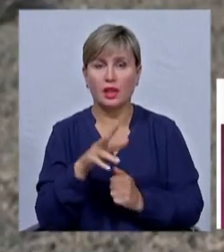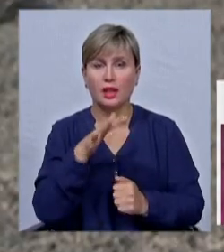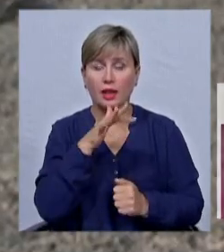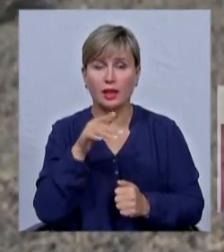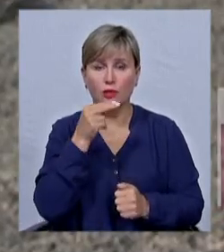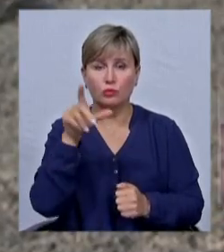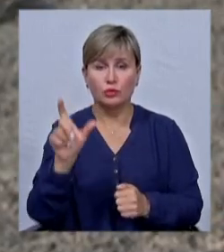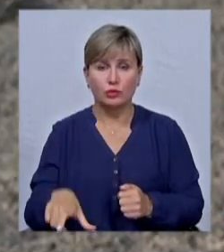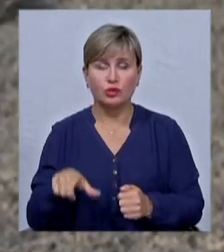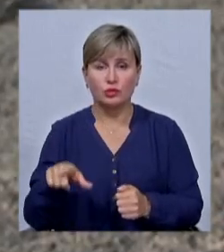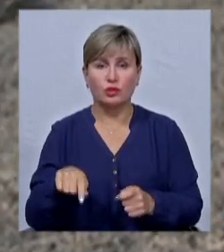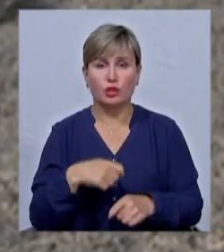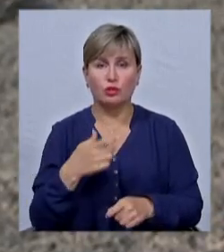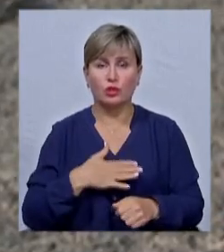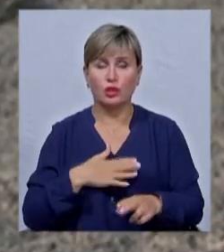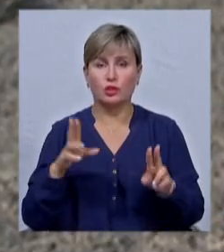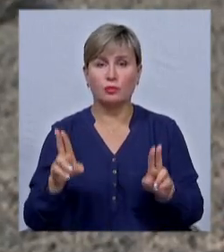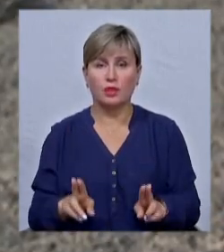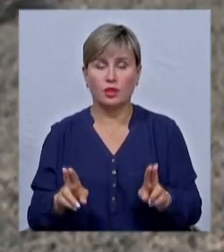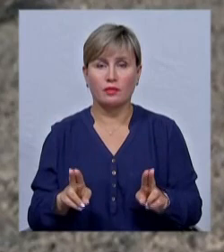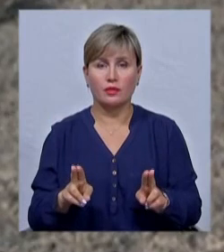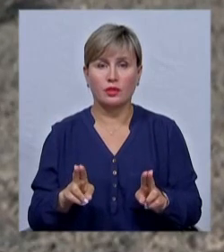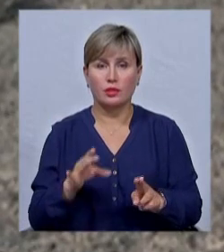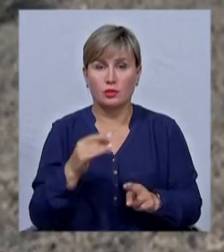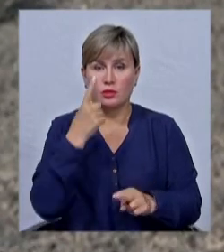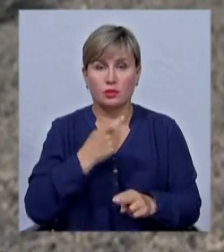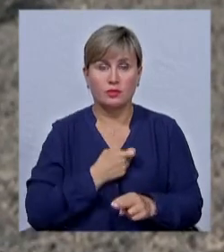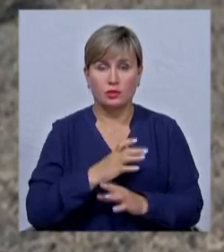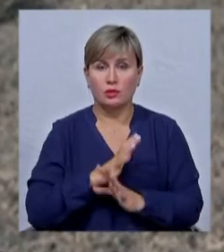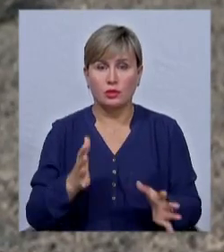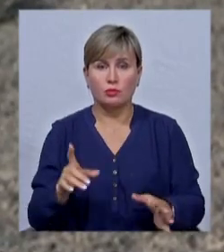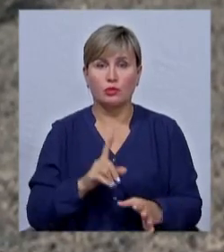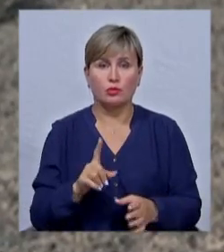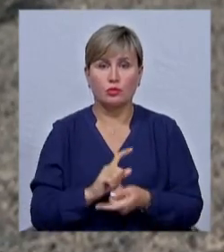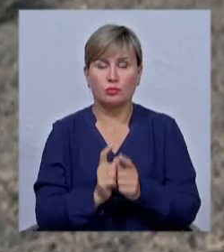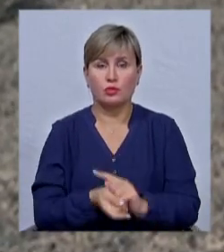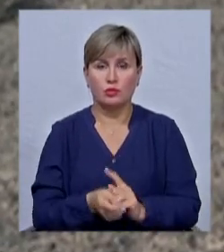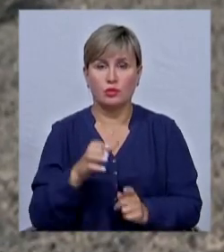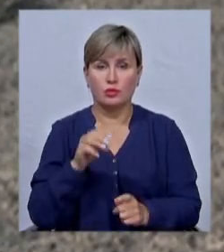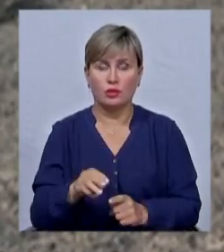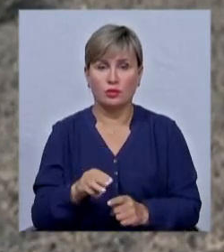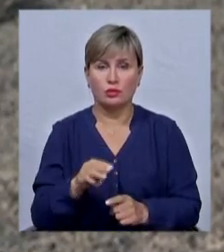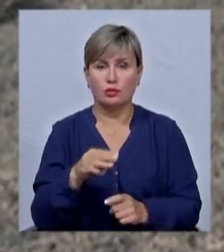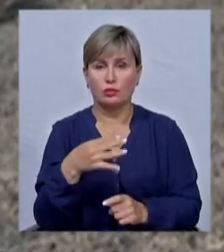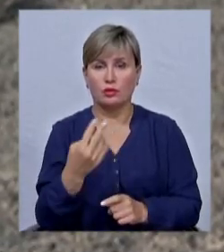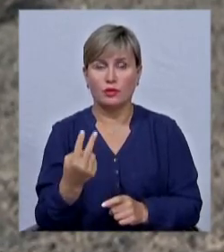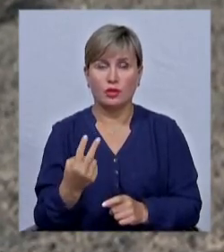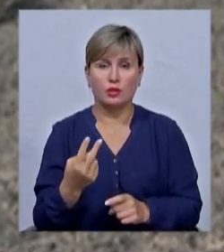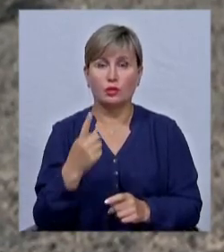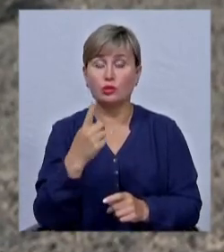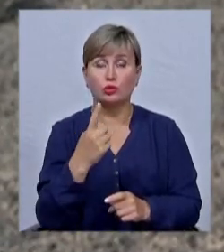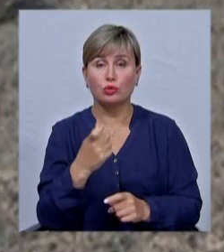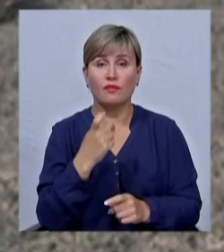получается как бы нарушена шафране и низе стив нас то что переквалифицировал статьи у нас а вторую 102